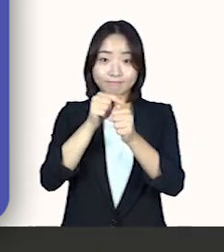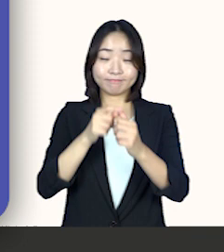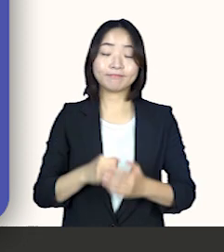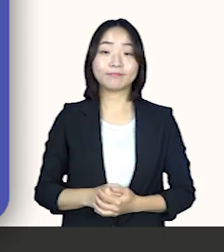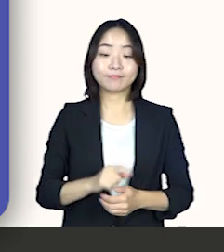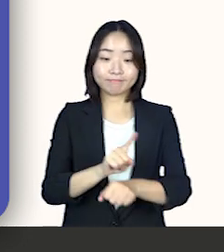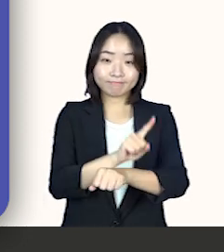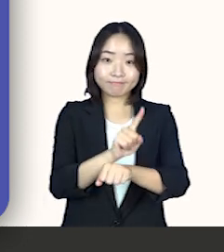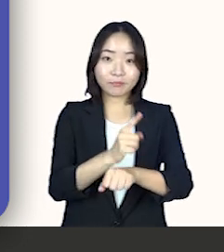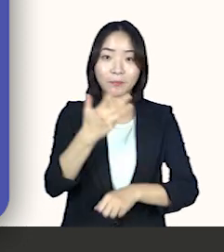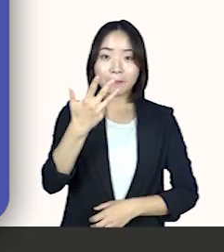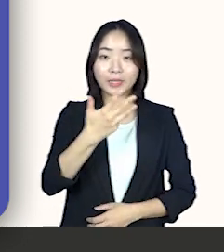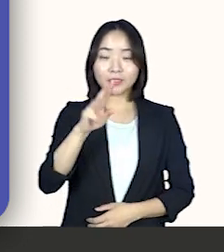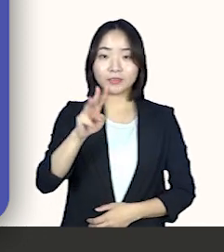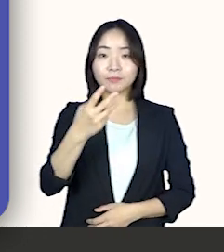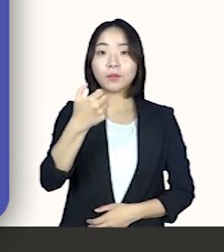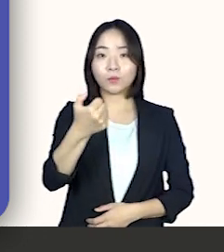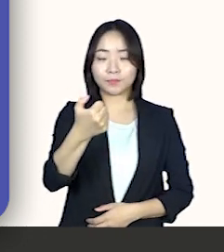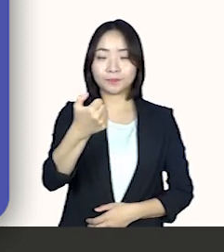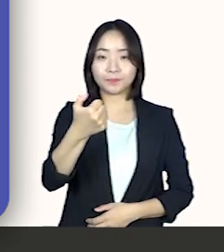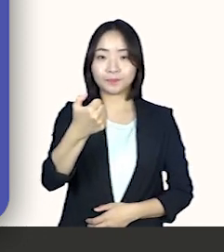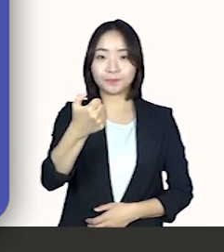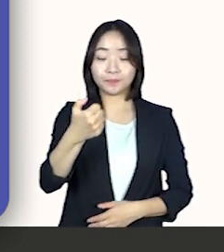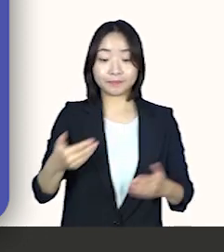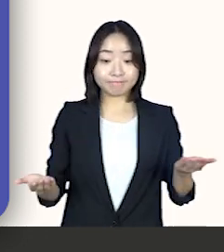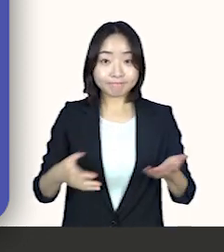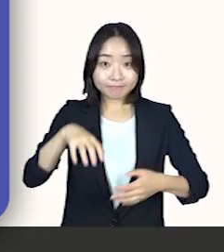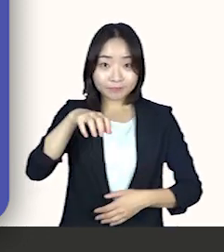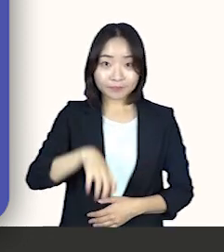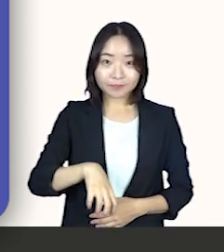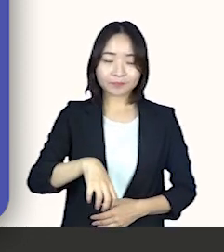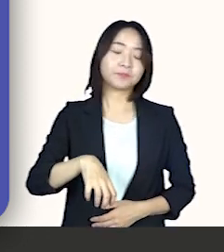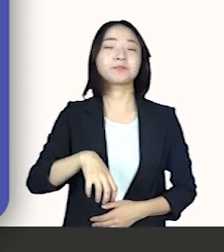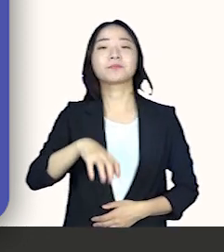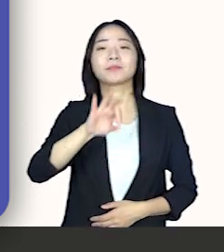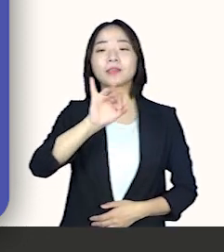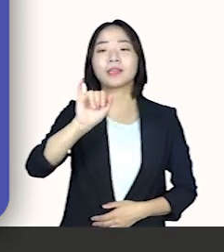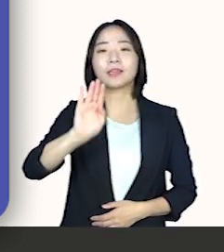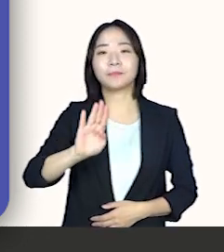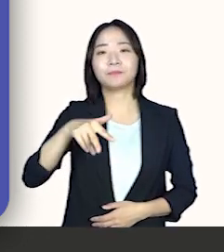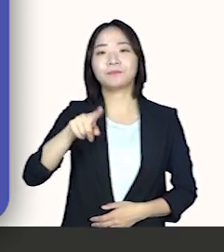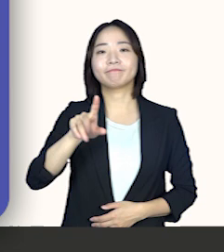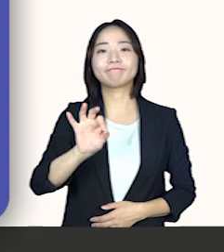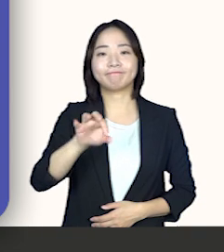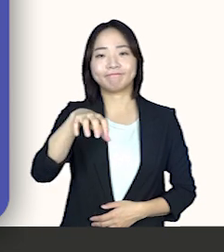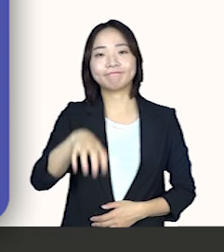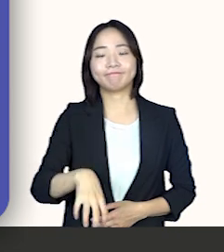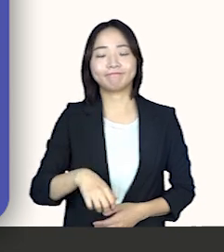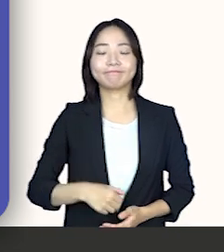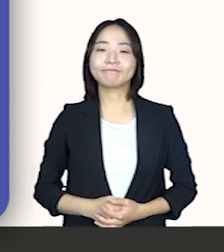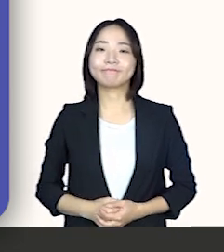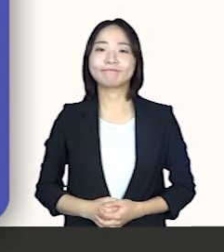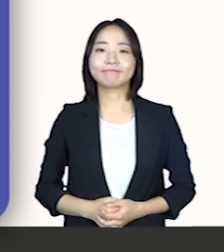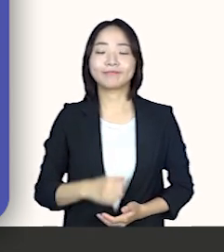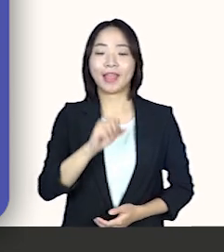모집합니다. 임금은 시급 8,350원이며 근무지는 천안시 서북구 입장면입니다.